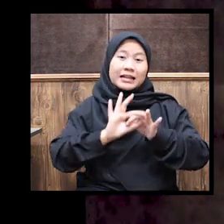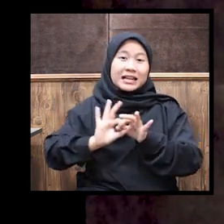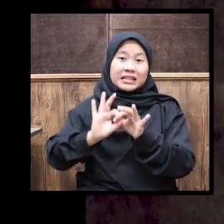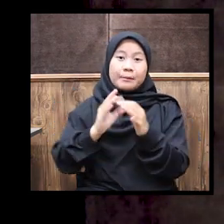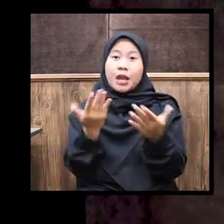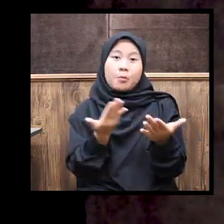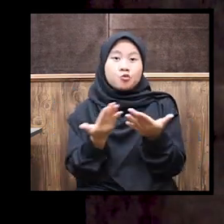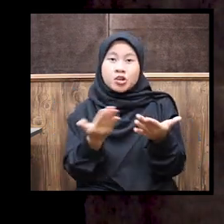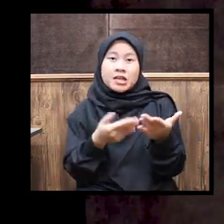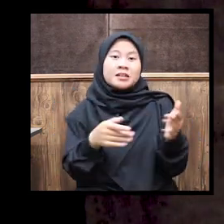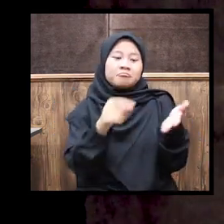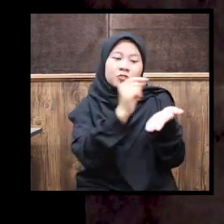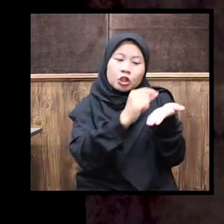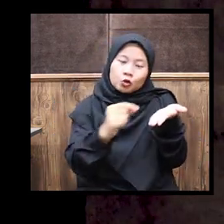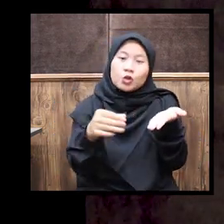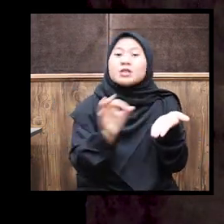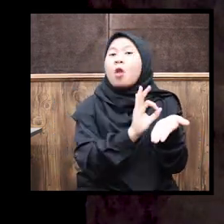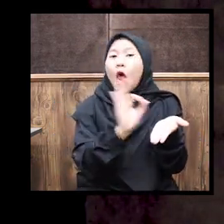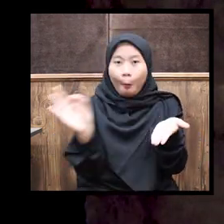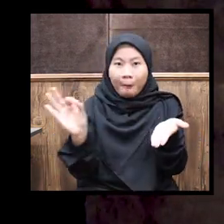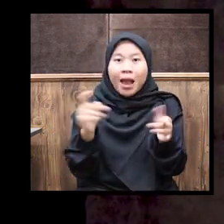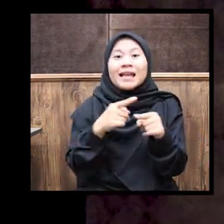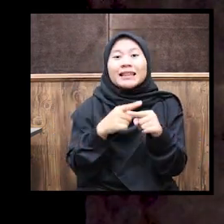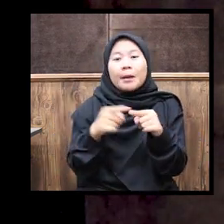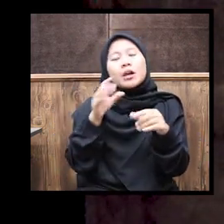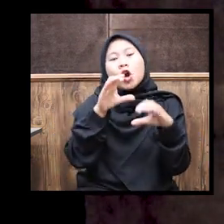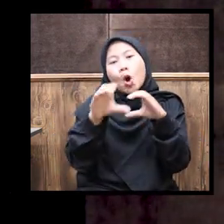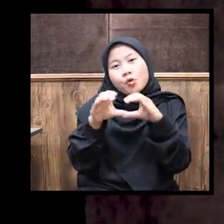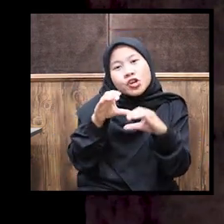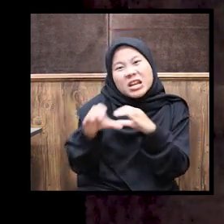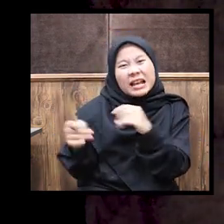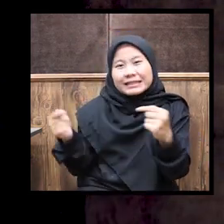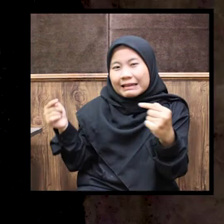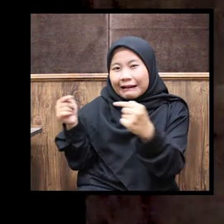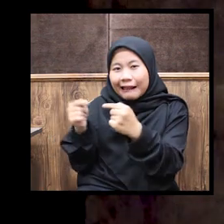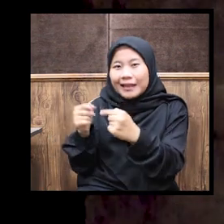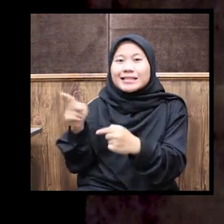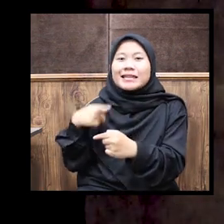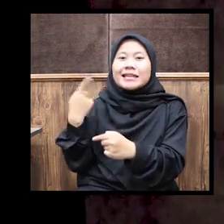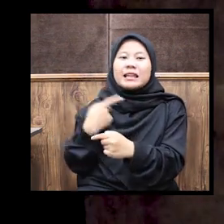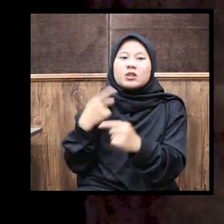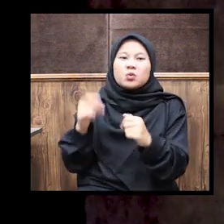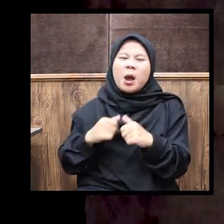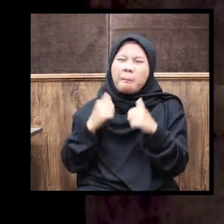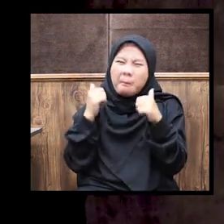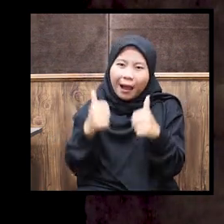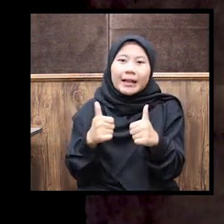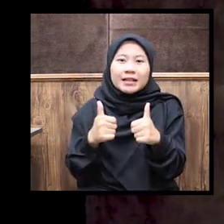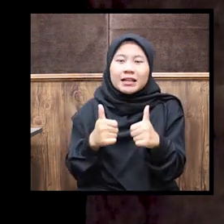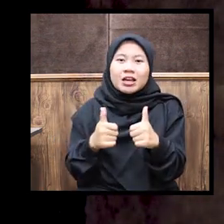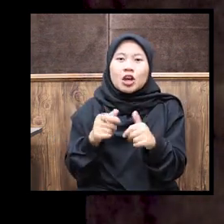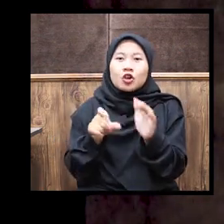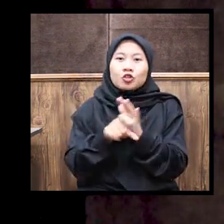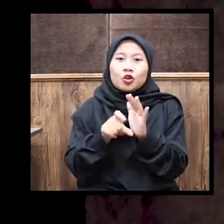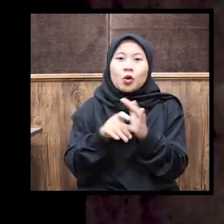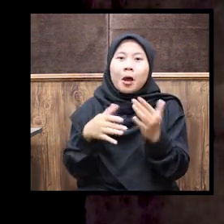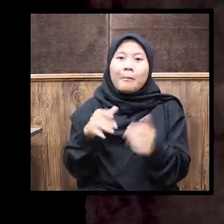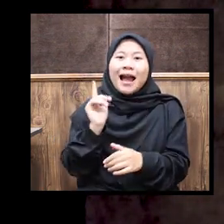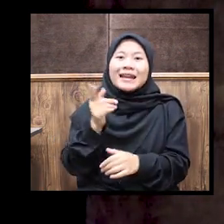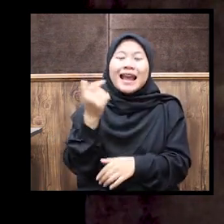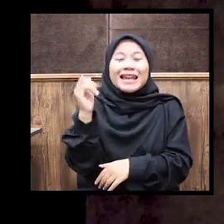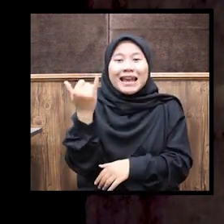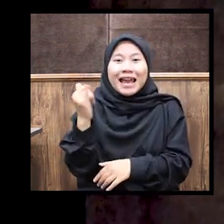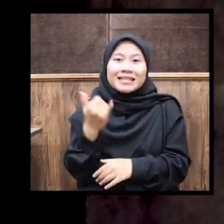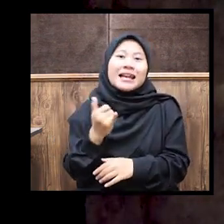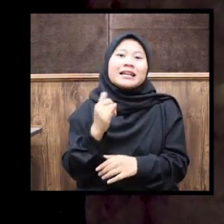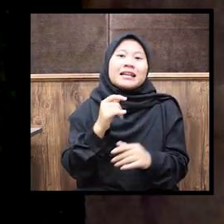memang tapi secara komunikasi secara relasi kita sudah menjalin dengan baik Misalnya dengan yayasan satu nama kita boleh sebut